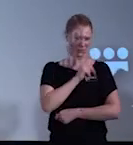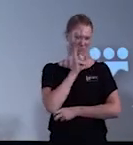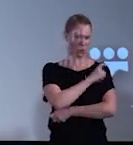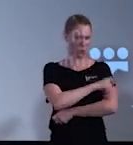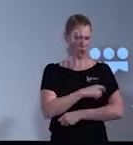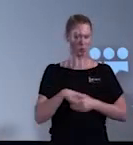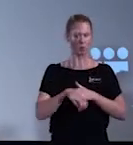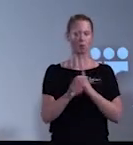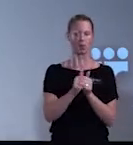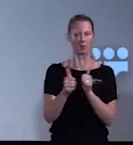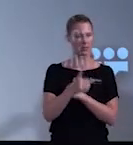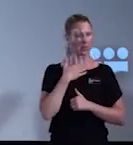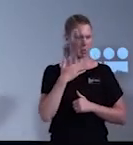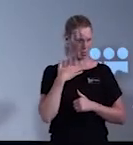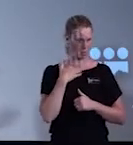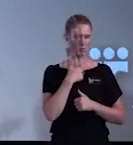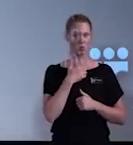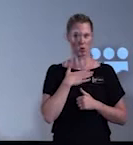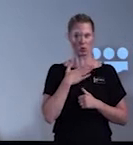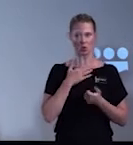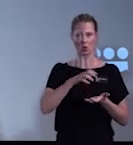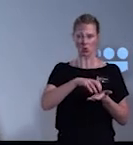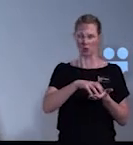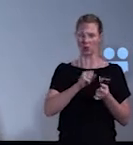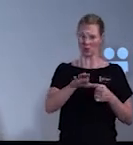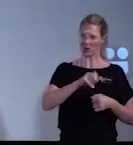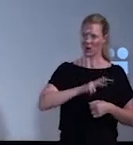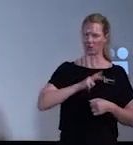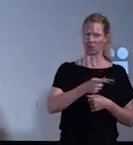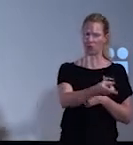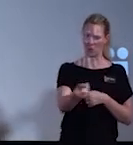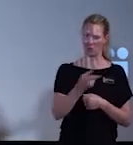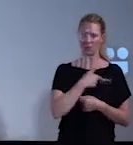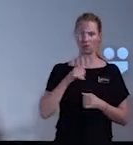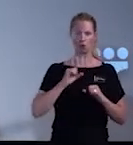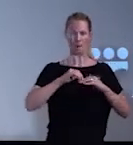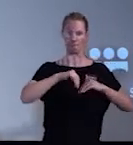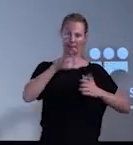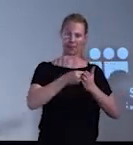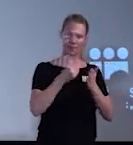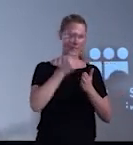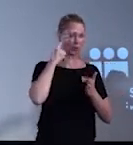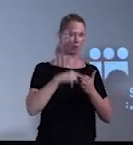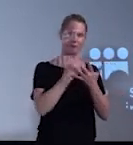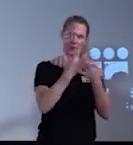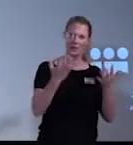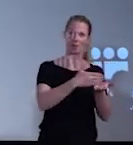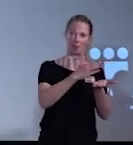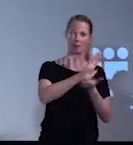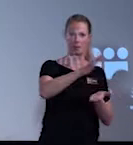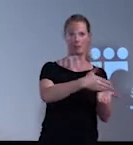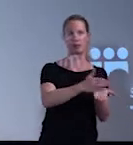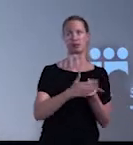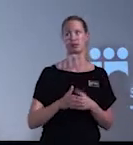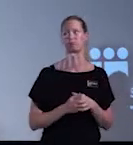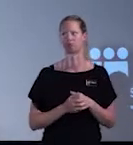mot de underrepresenterade rösterna som jag tycker att staten ska ta ett ansvar för. Vi måste ha mer pengar för att fler ska få berätta sina